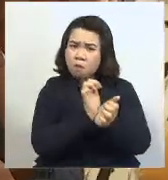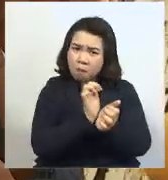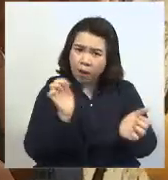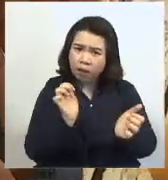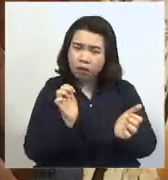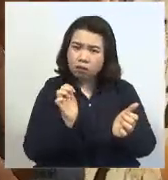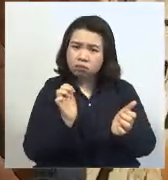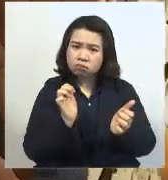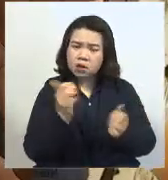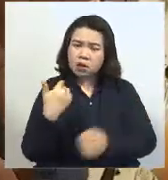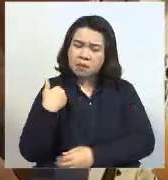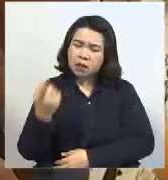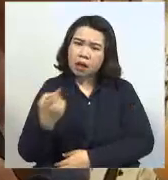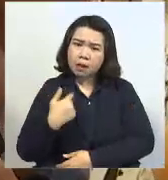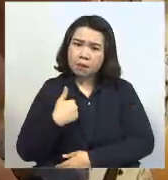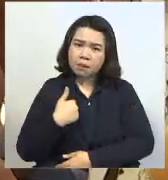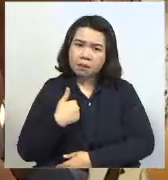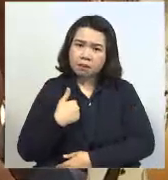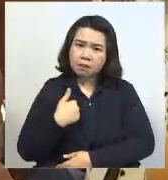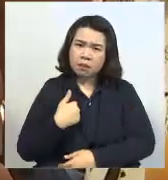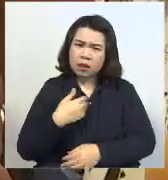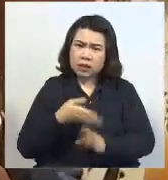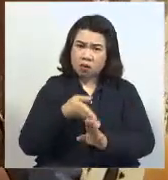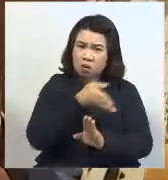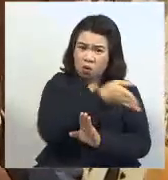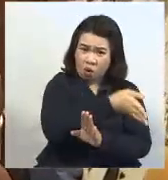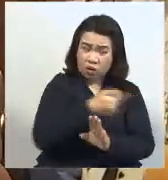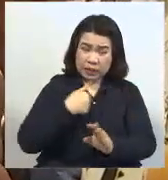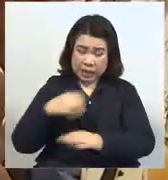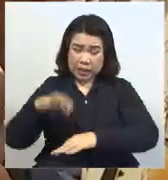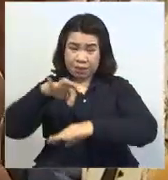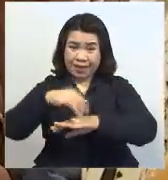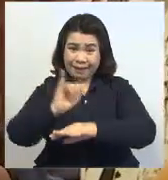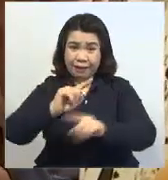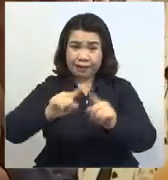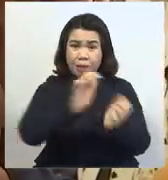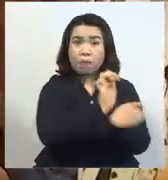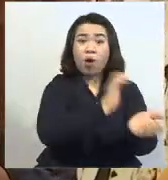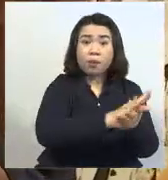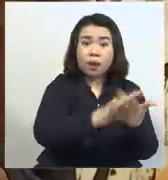ซึ่งมีคำถามเมื่อกี้เนี่ยว่ามันปล่อยก่อนที่ผมมาเนี่ยแต่ว่าผมก็ต้องรับผิดชอบนะครับ